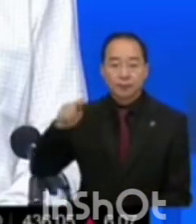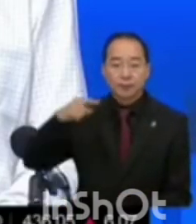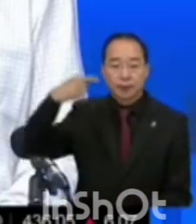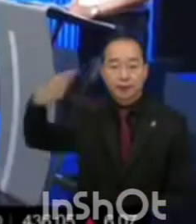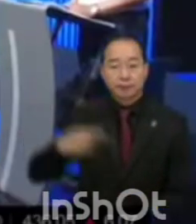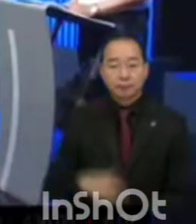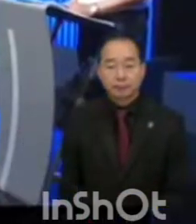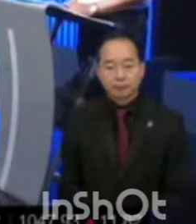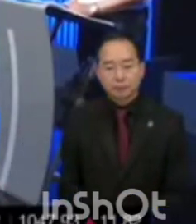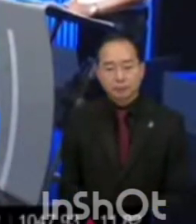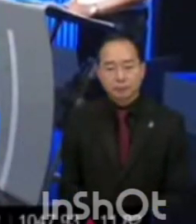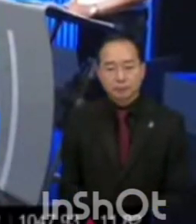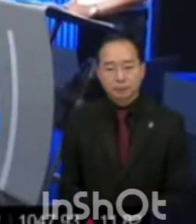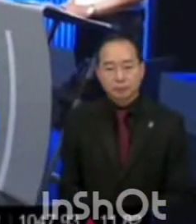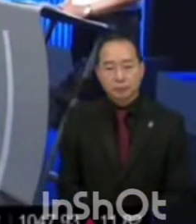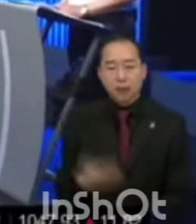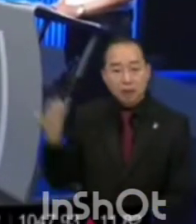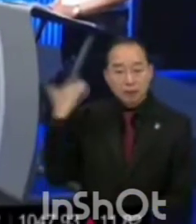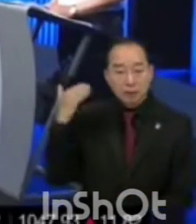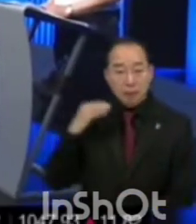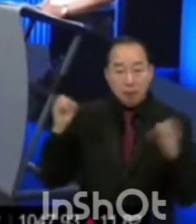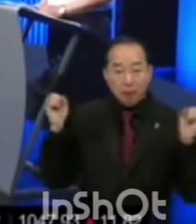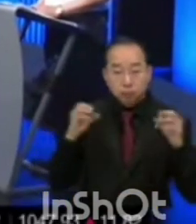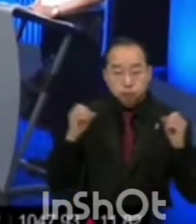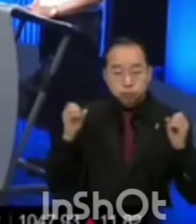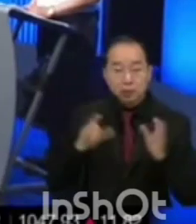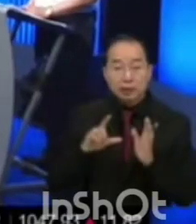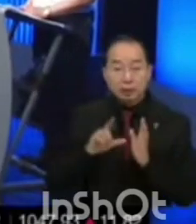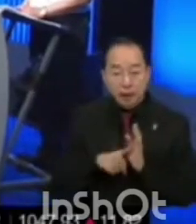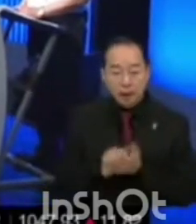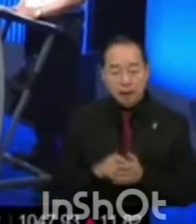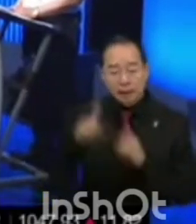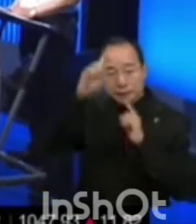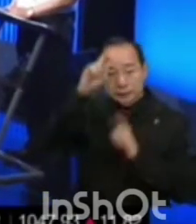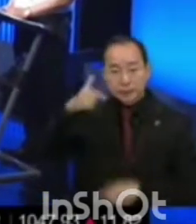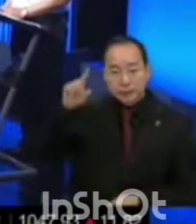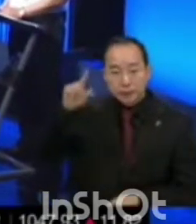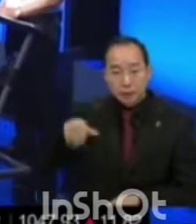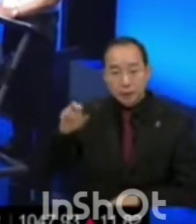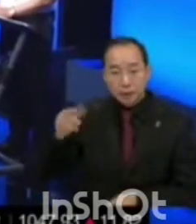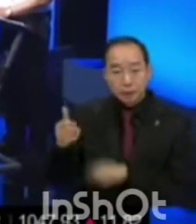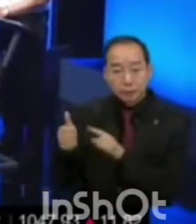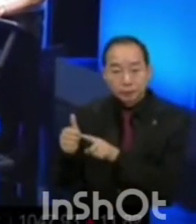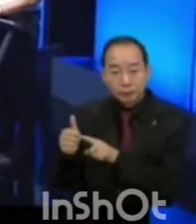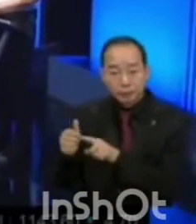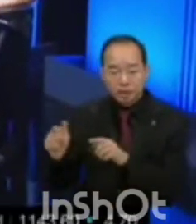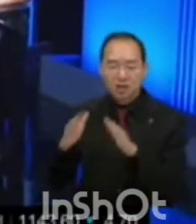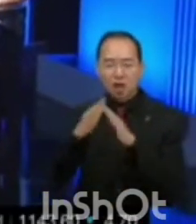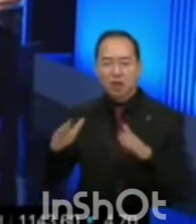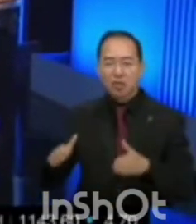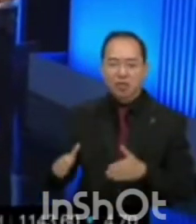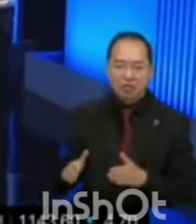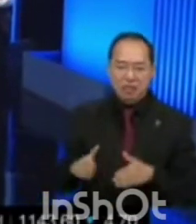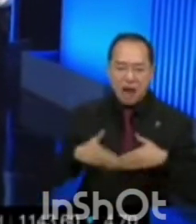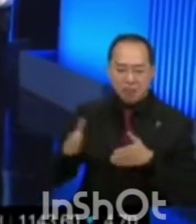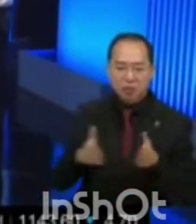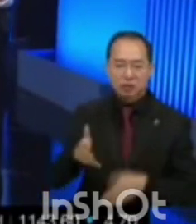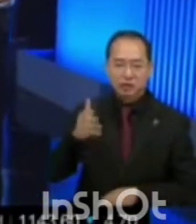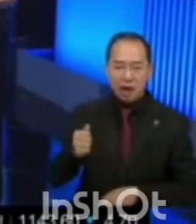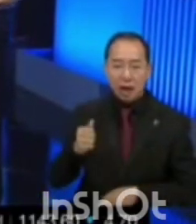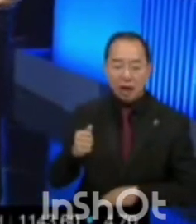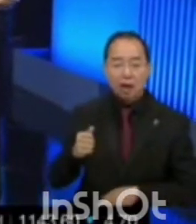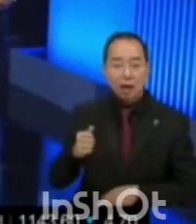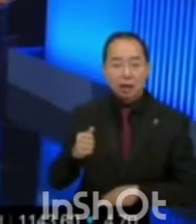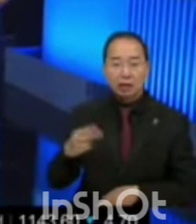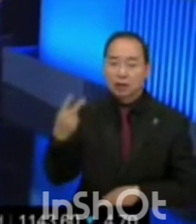그다음에 그 지난번 토론에서 이 후보님께서는 전남 도지사 3년 차였던